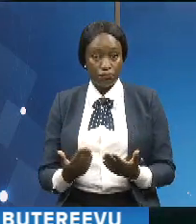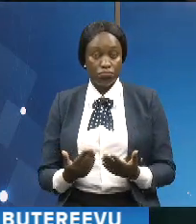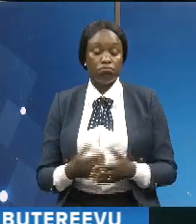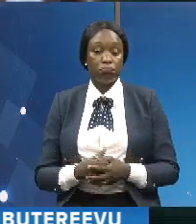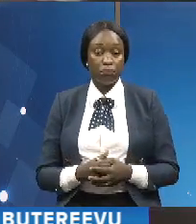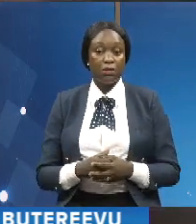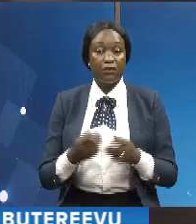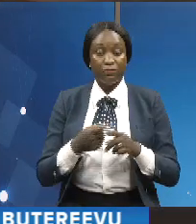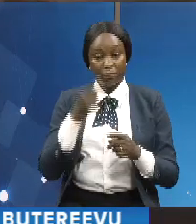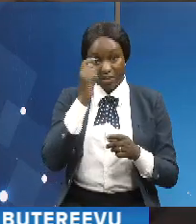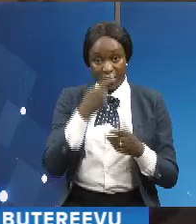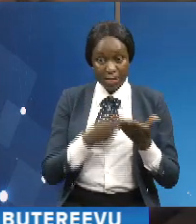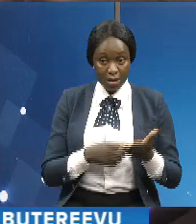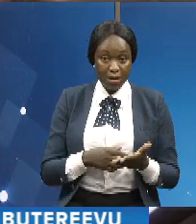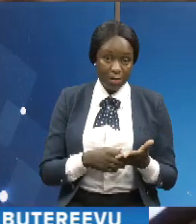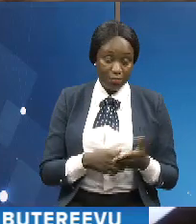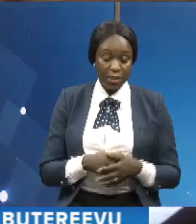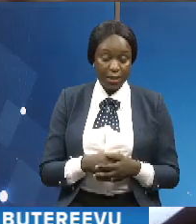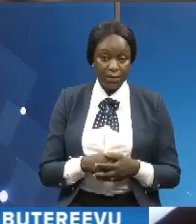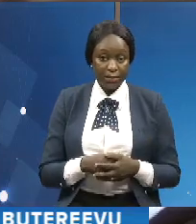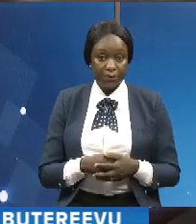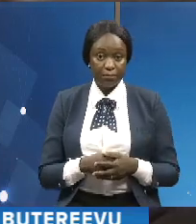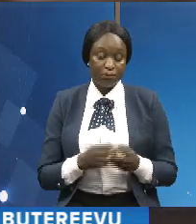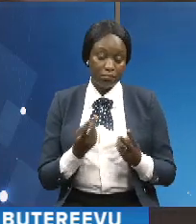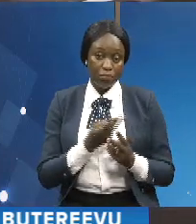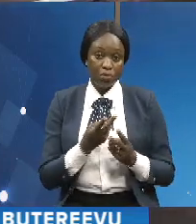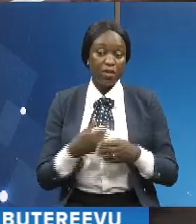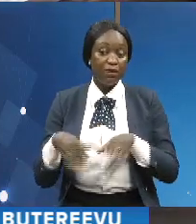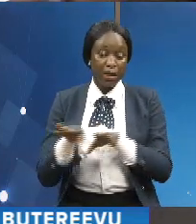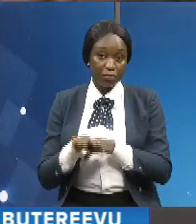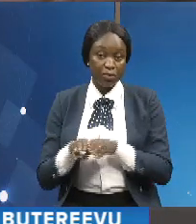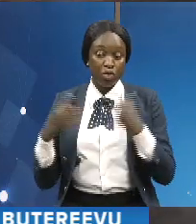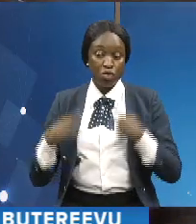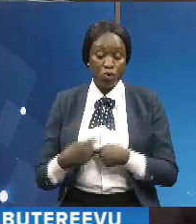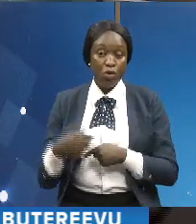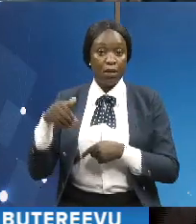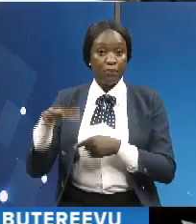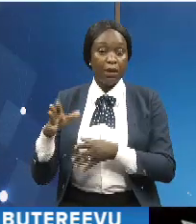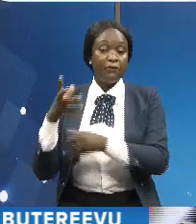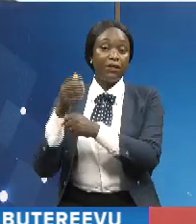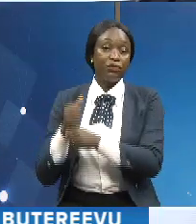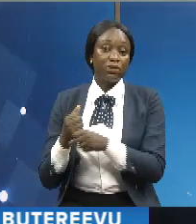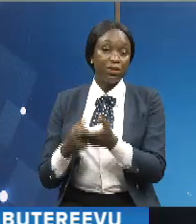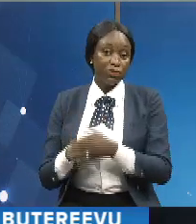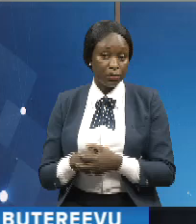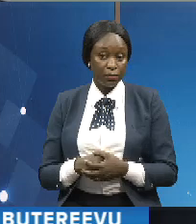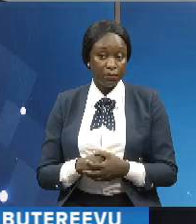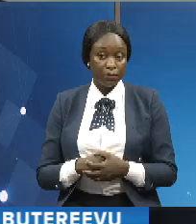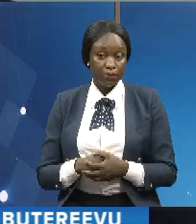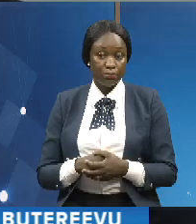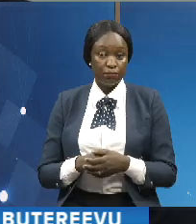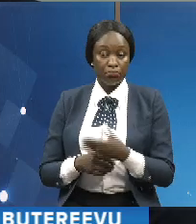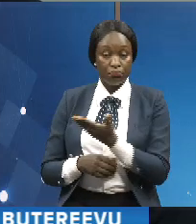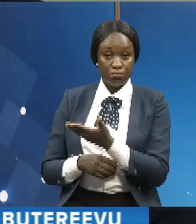gavumenti abakulembeddwamu Brian Musota ne Moses Mugisha bakkaanyiza ne bannamateeka b'ekibiina ekya CHAD okuli Kenneth Sebabi